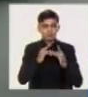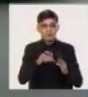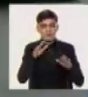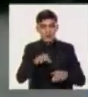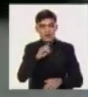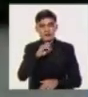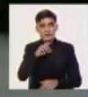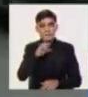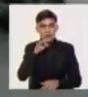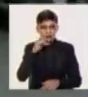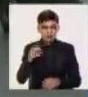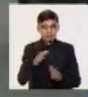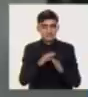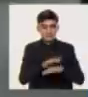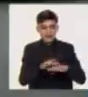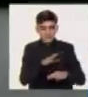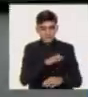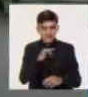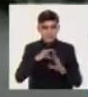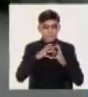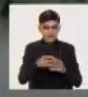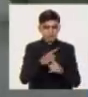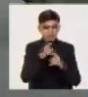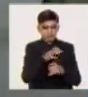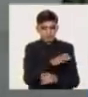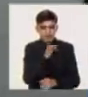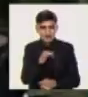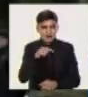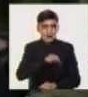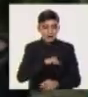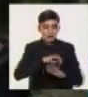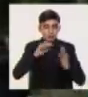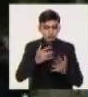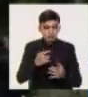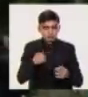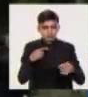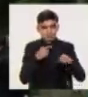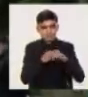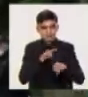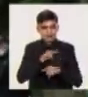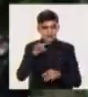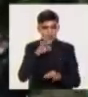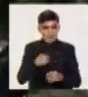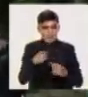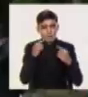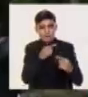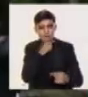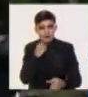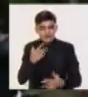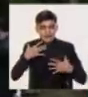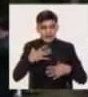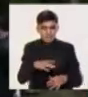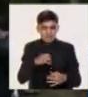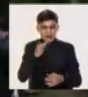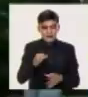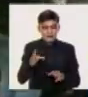извинения, предложил заплатить компенсацию. В МИДе заявили, что инцидент носил характер случайности и не был направлен против российской стороны.